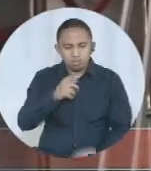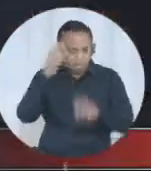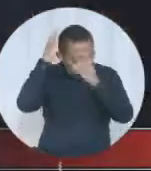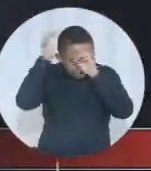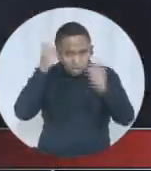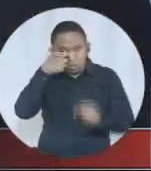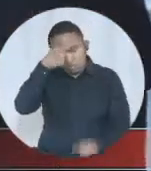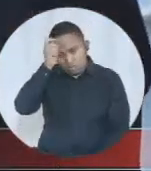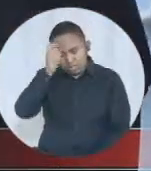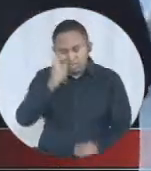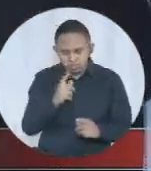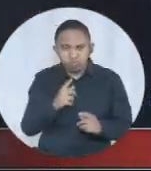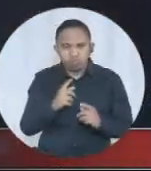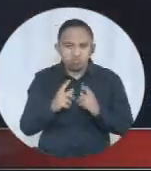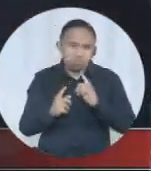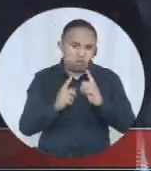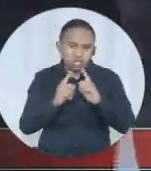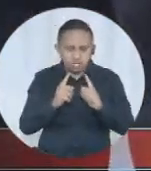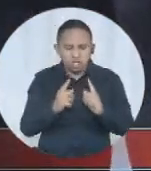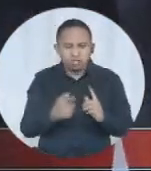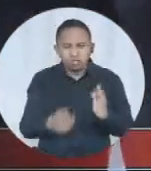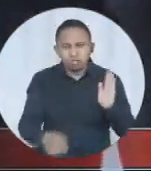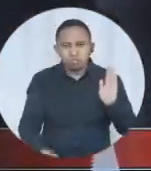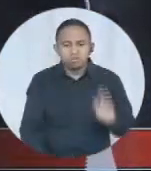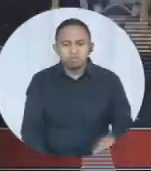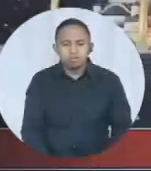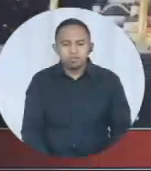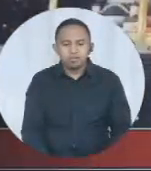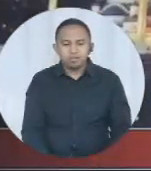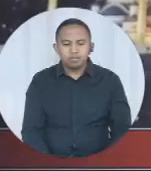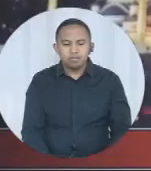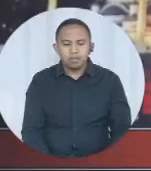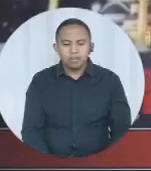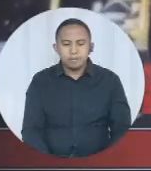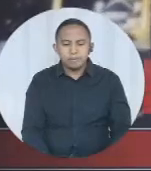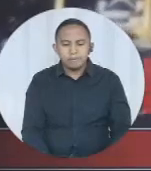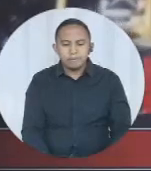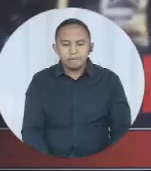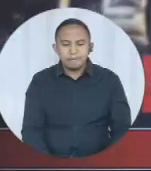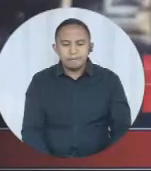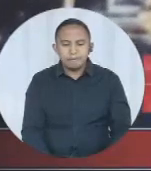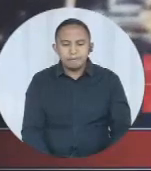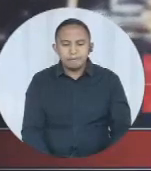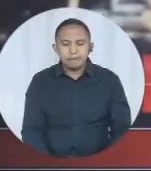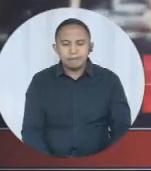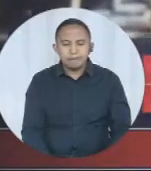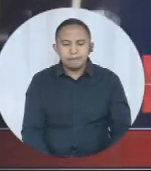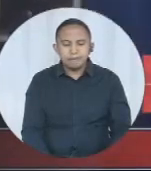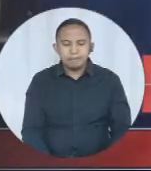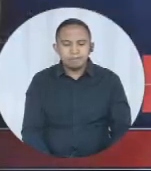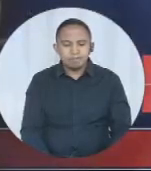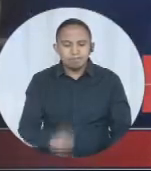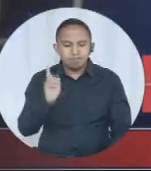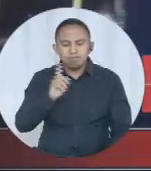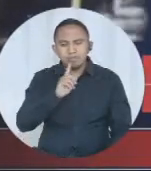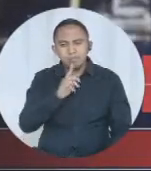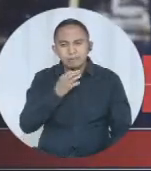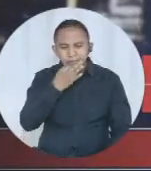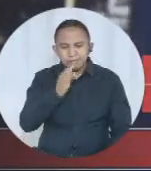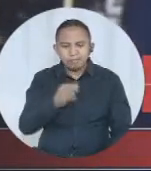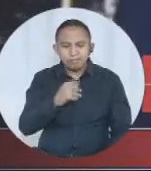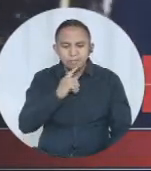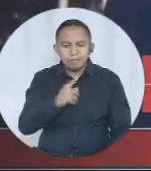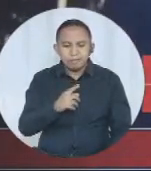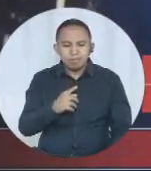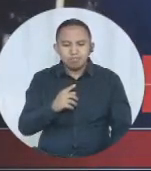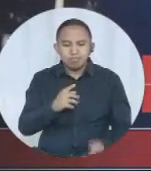Turkia miasa sy monina eto Madagasikara. Turquie, en fait, l'Anatolie a été, depuis les temps lointains, un